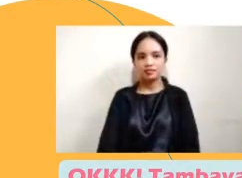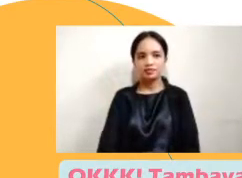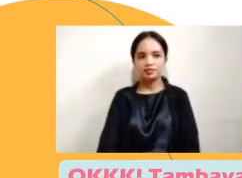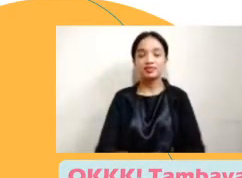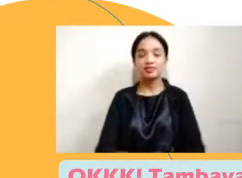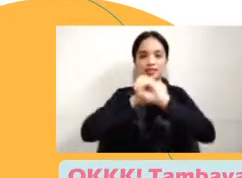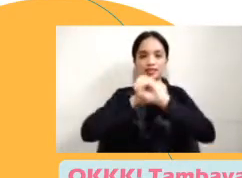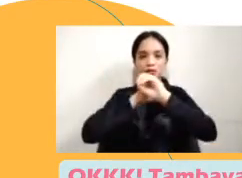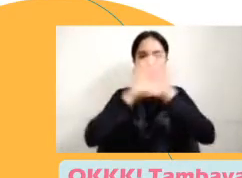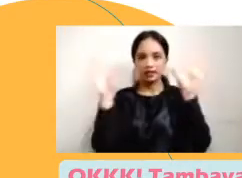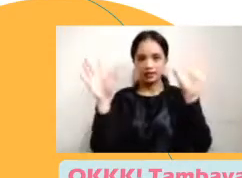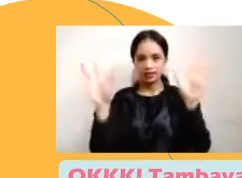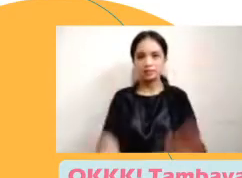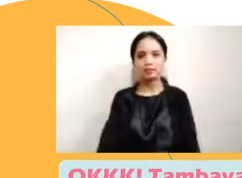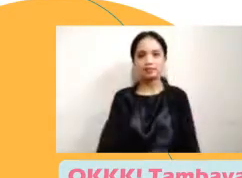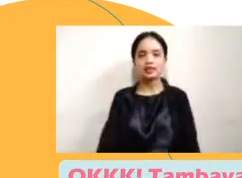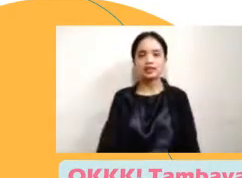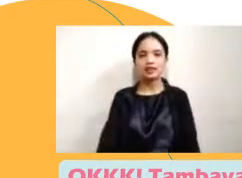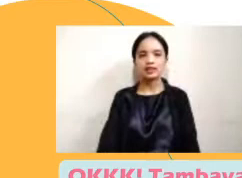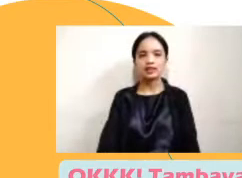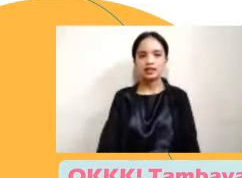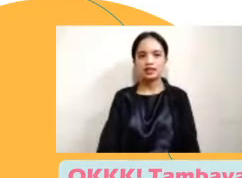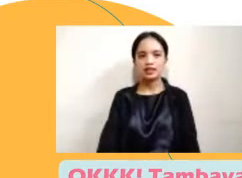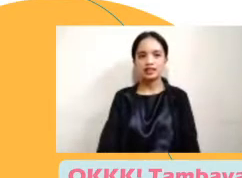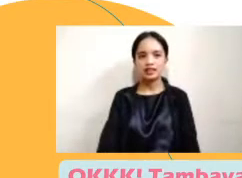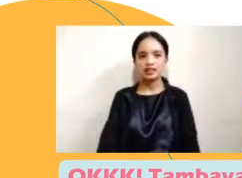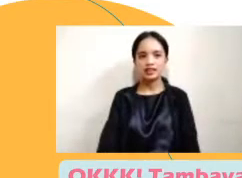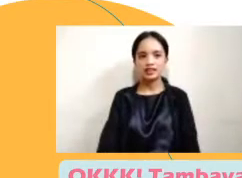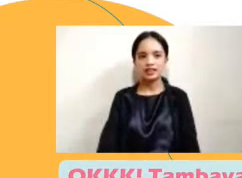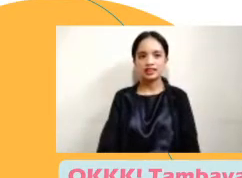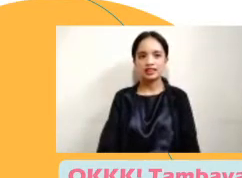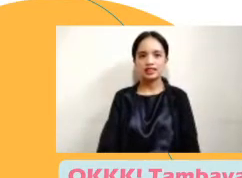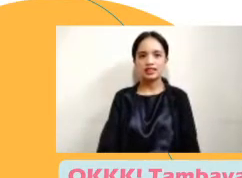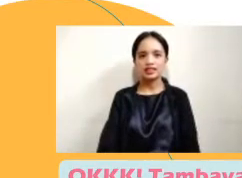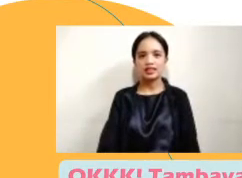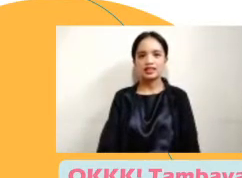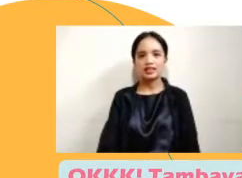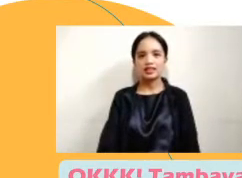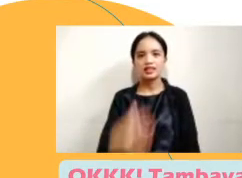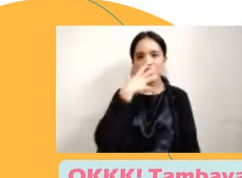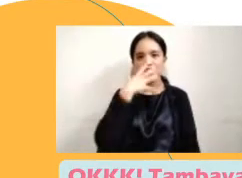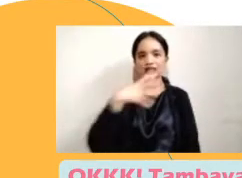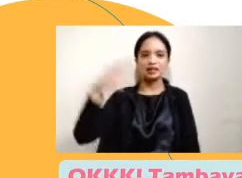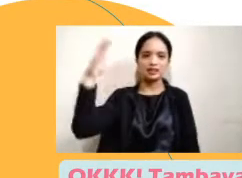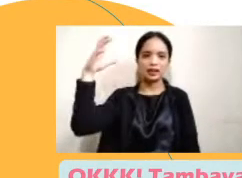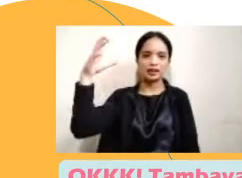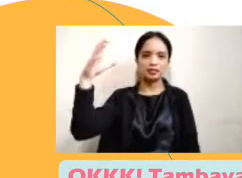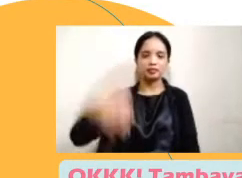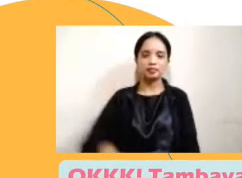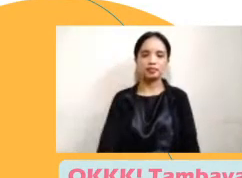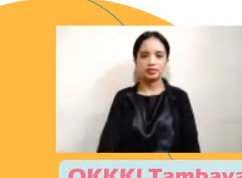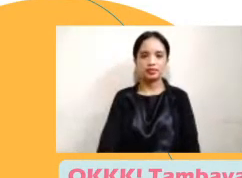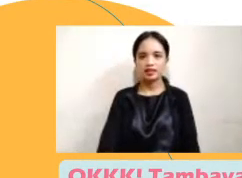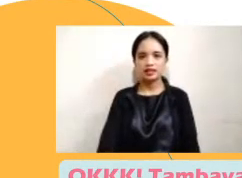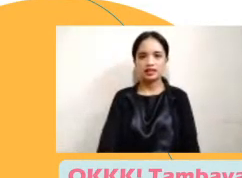Liwanag. Sinag. Sinag. Layag. Ganda. Sinag.